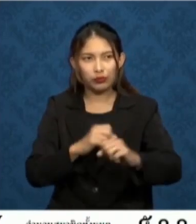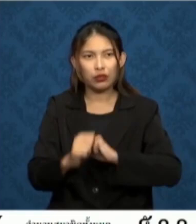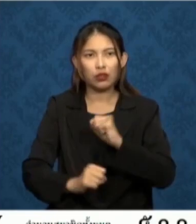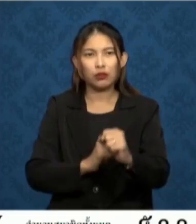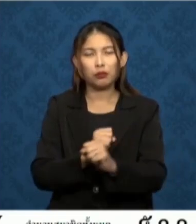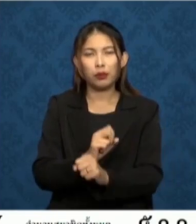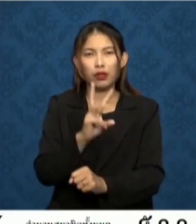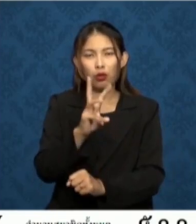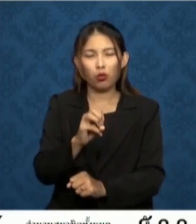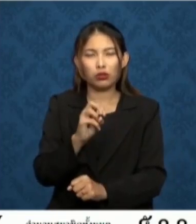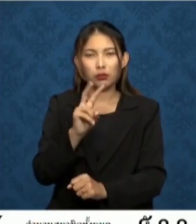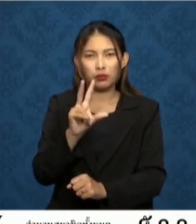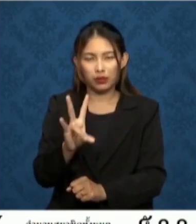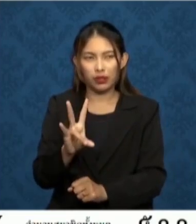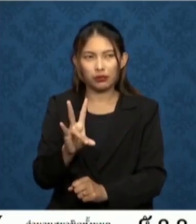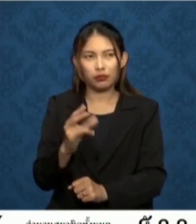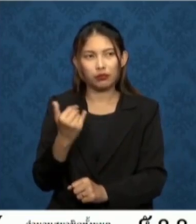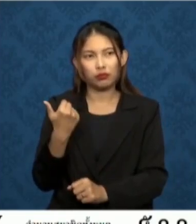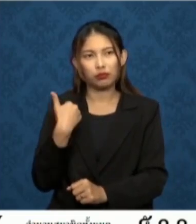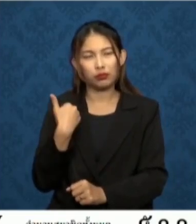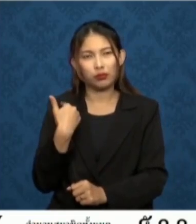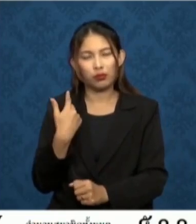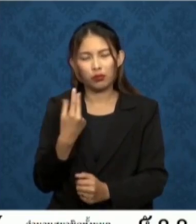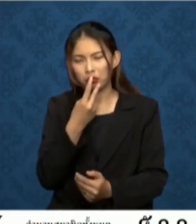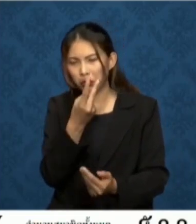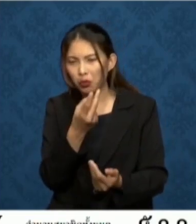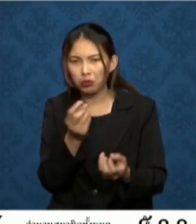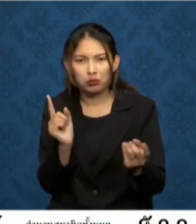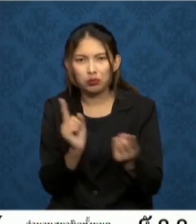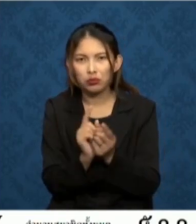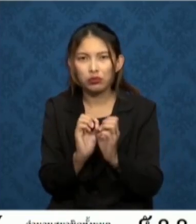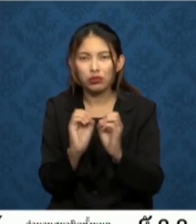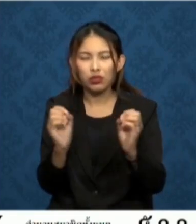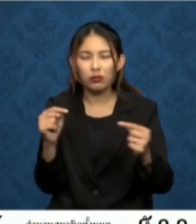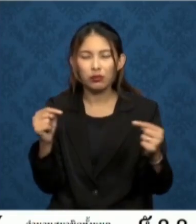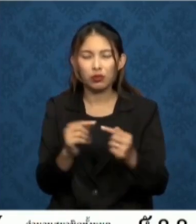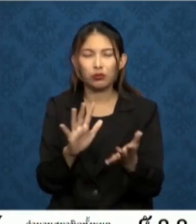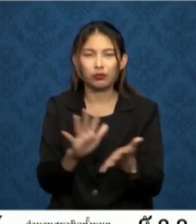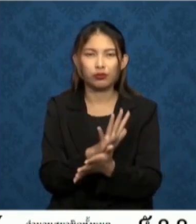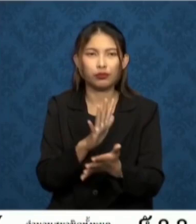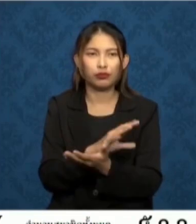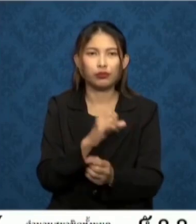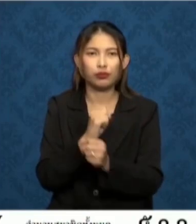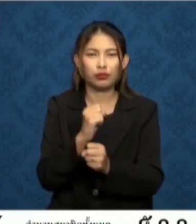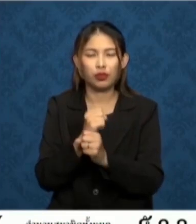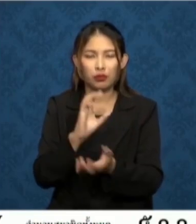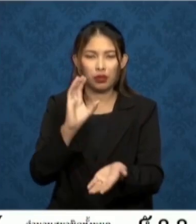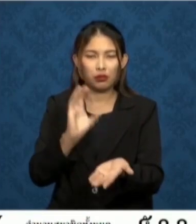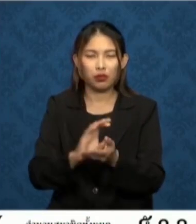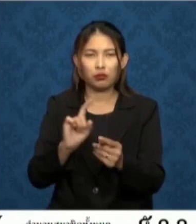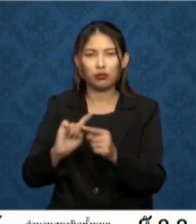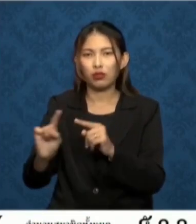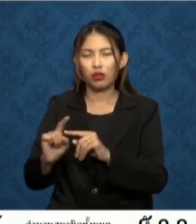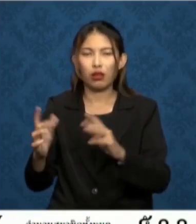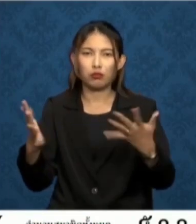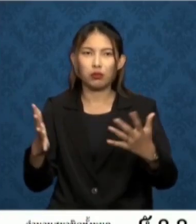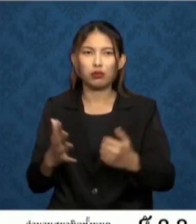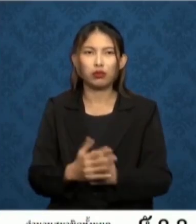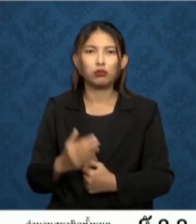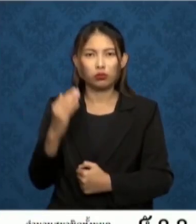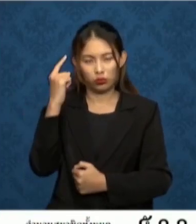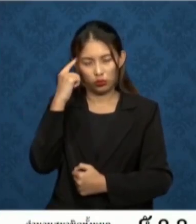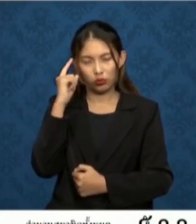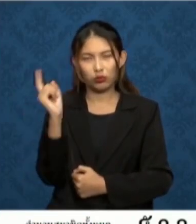2567เนี่ยครับก็ไม่ปรากฏเรื่องเหล่านี้ในเอกสาร งบประมาณเลยแม้แต่น้อยครับผมท